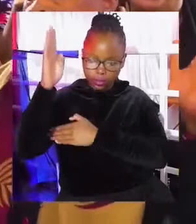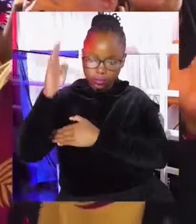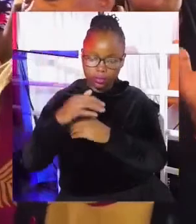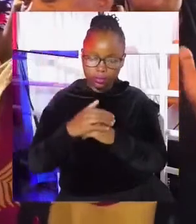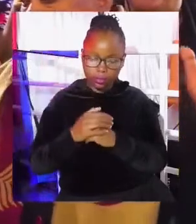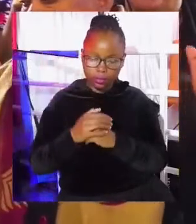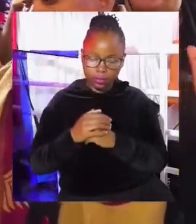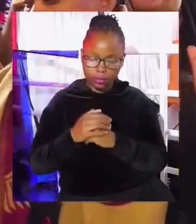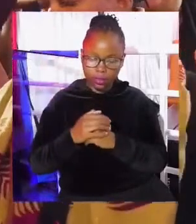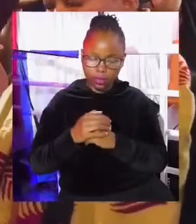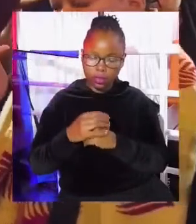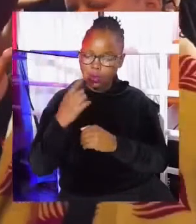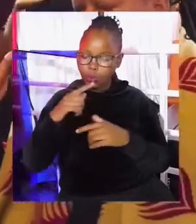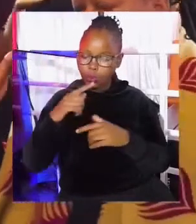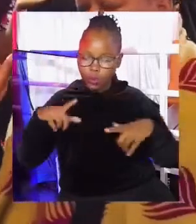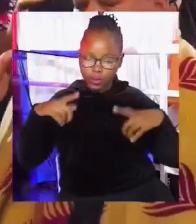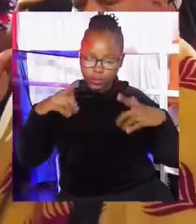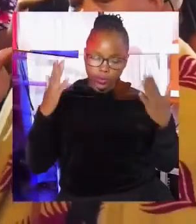Torio tulaga muoyo